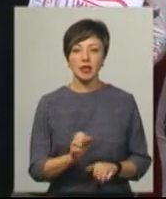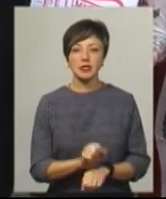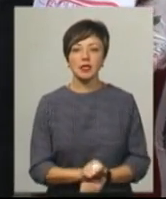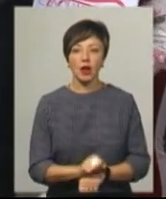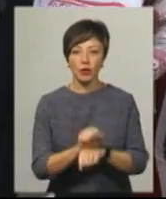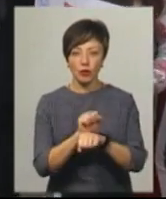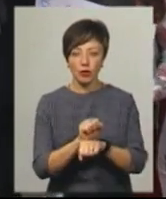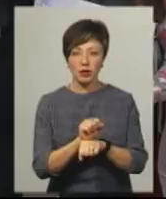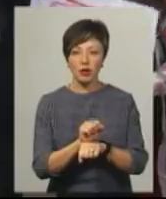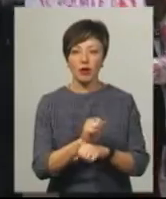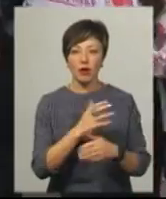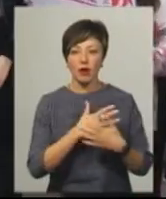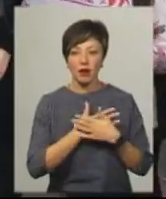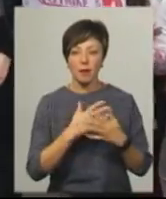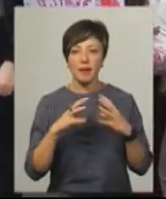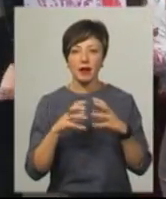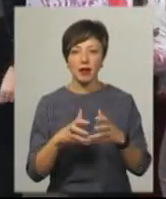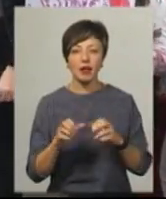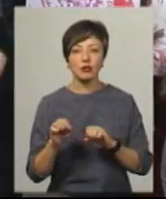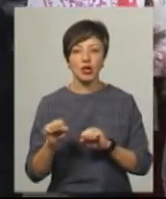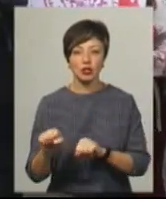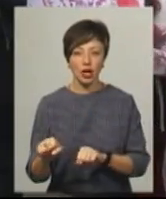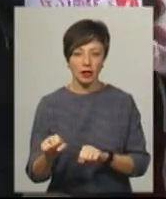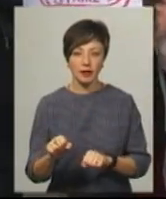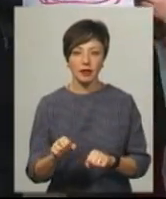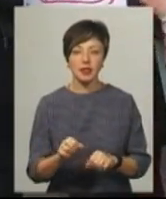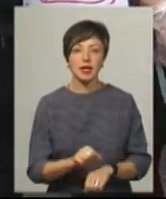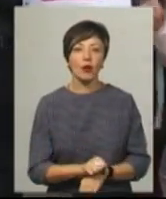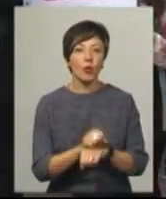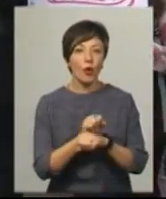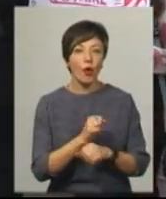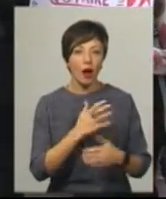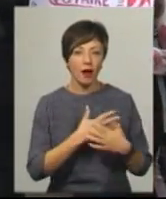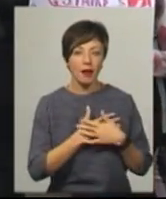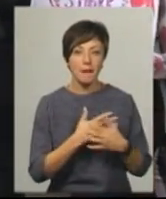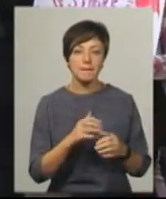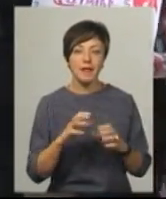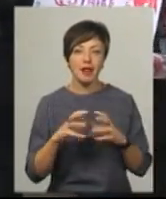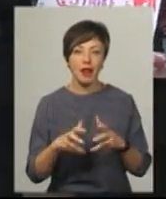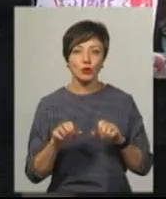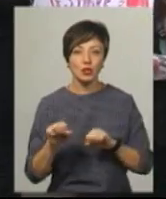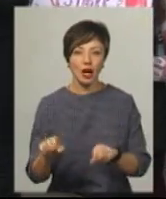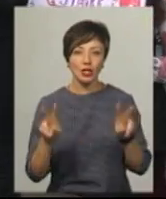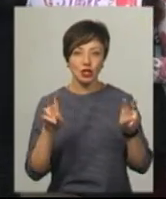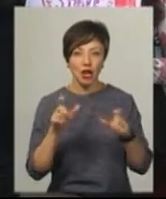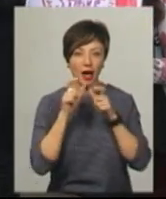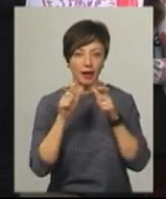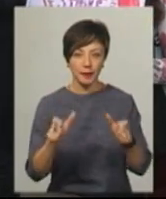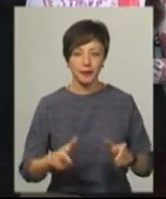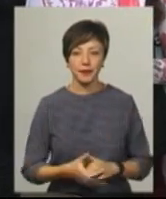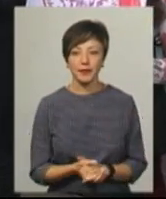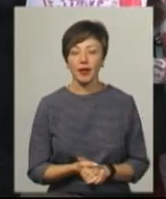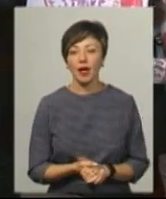Страйкуй! Кохай! Планету захищай! Страйкуй! Кохай! Планету